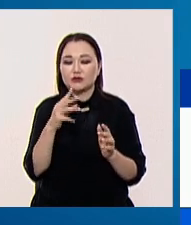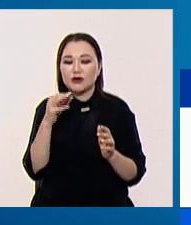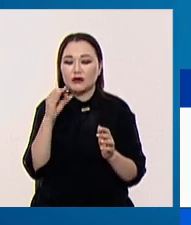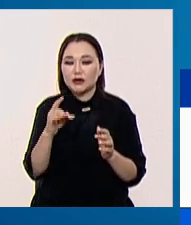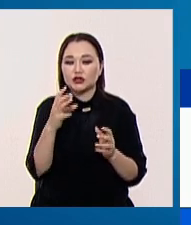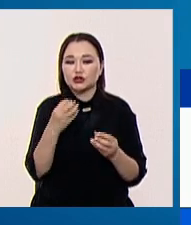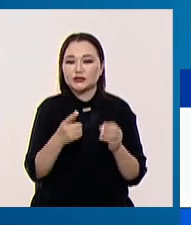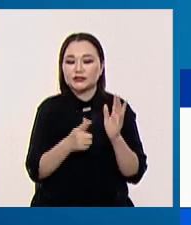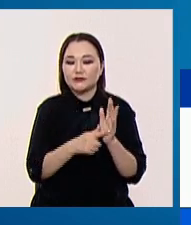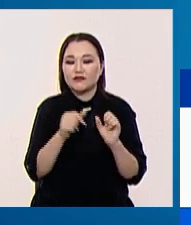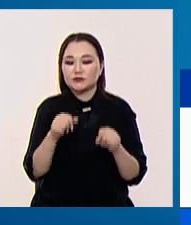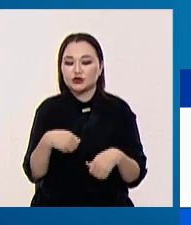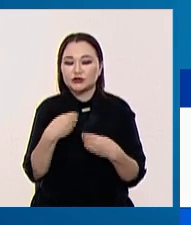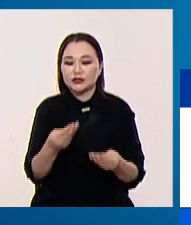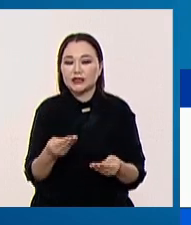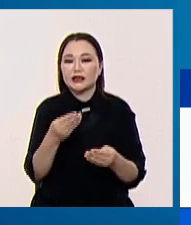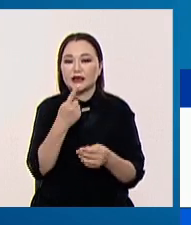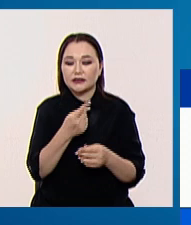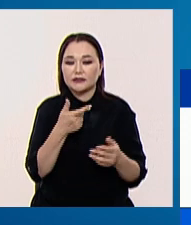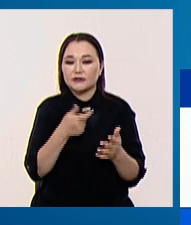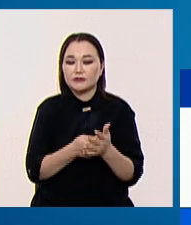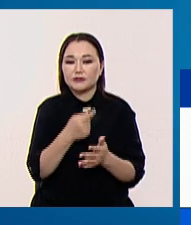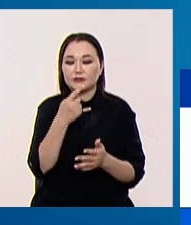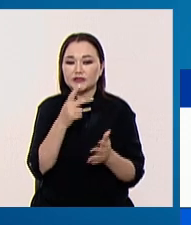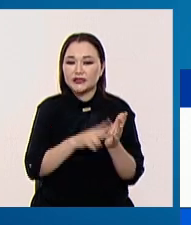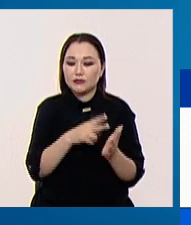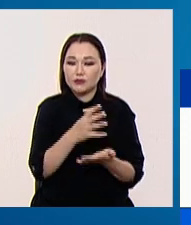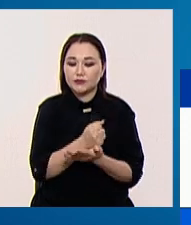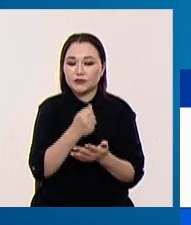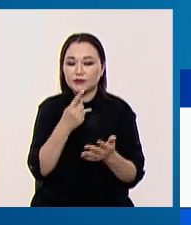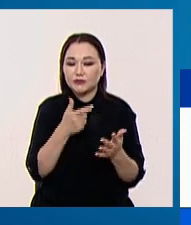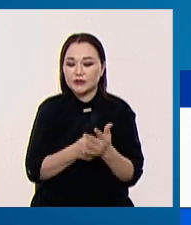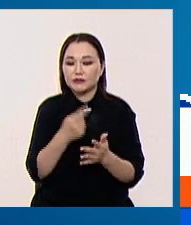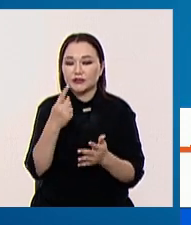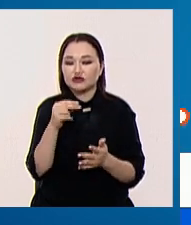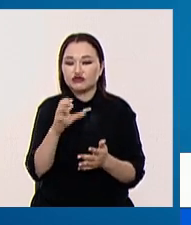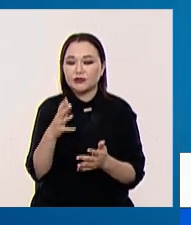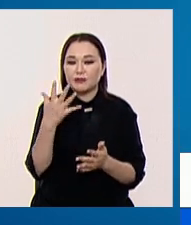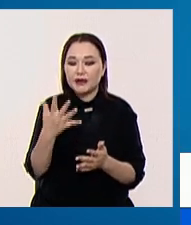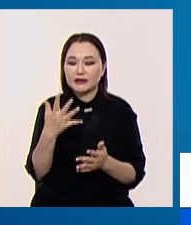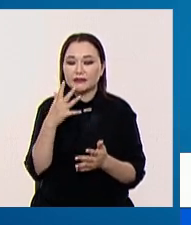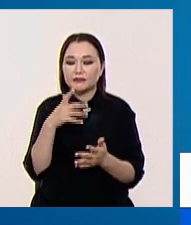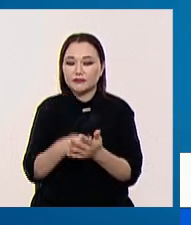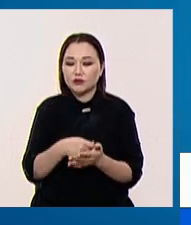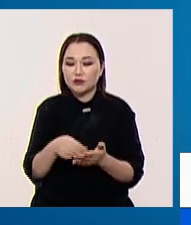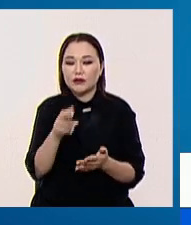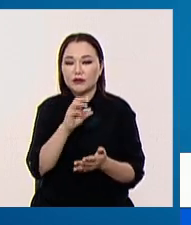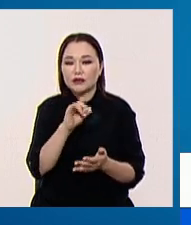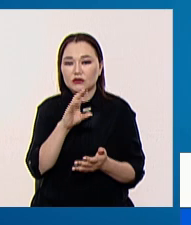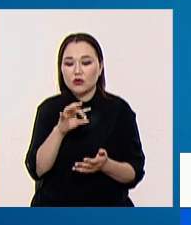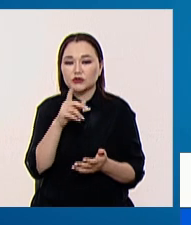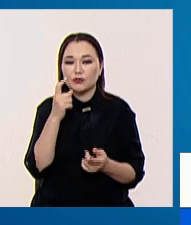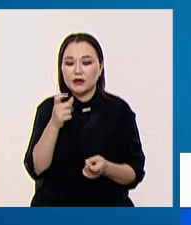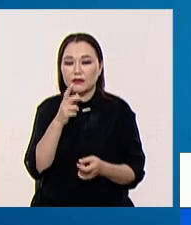7 мүмкіндік береді. Яғни 5 өрісті 1 билет, немесе 1 чекпен 5 билет сатып алсаңыз, супербинго, бинго және басқа да